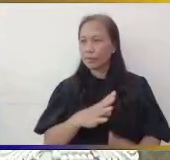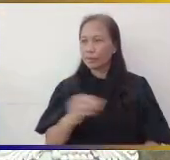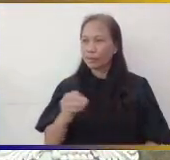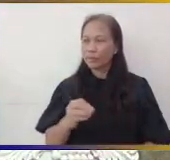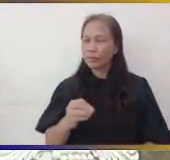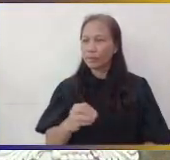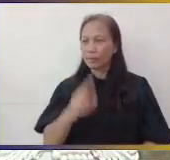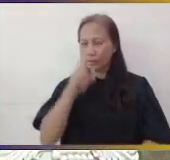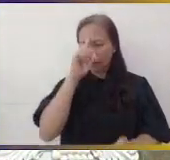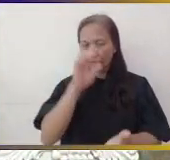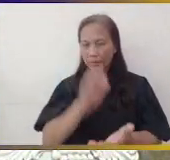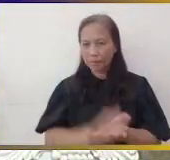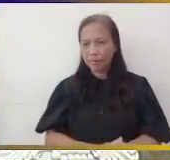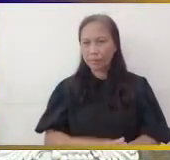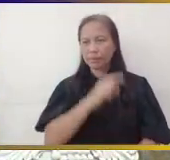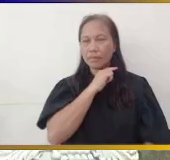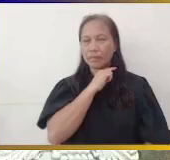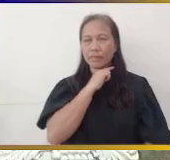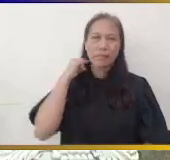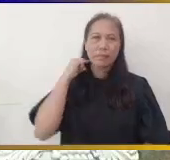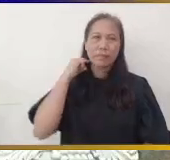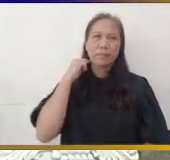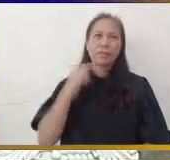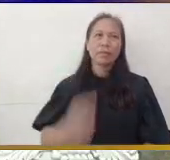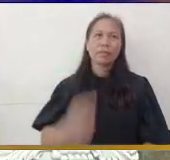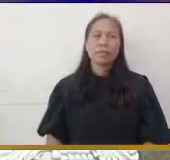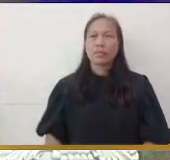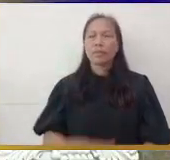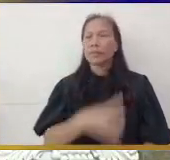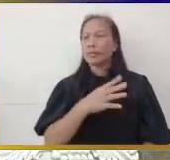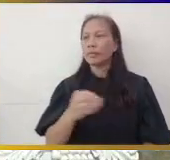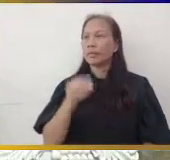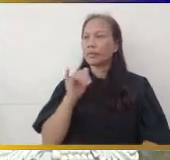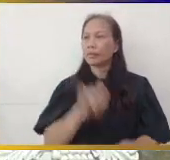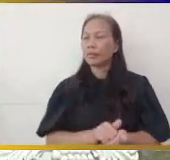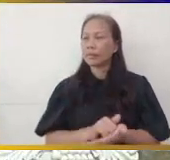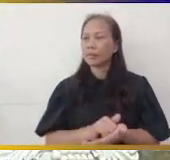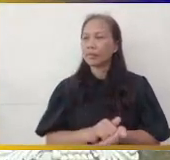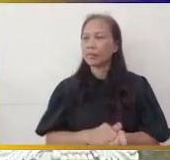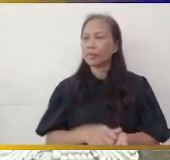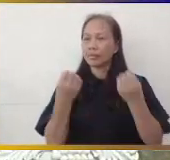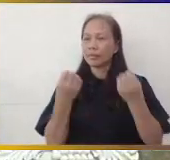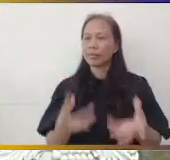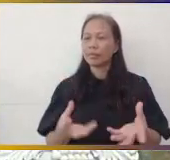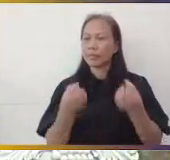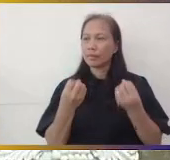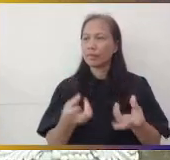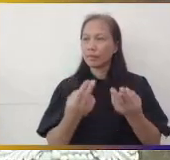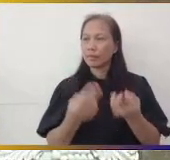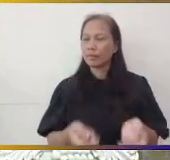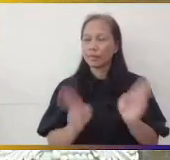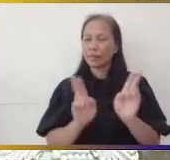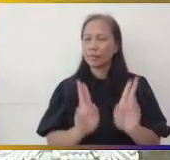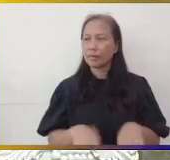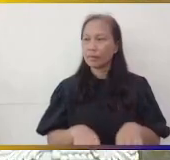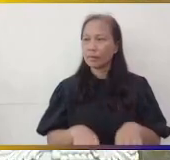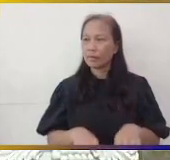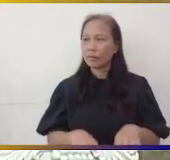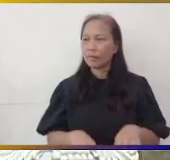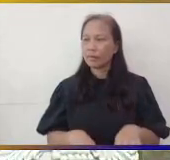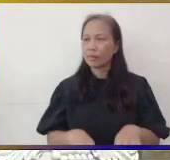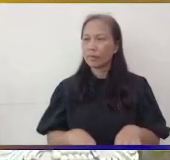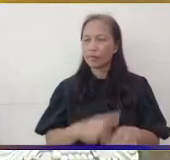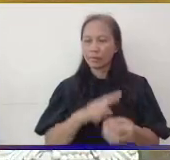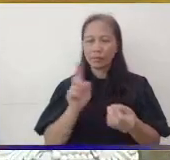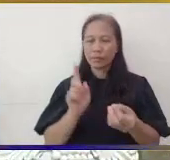denied the doctrine of transubstantiation na kung saan ay mga kapatid ito ay mga doctrines na